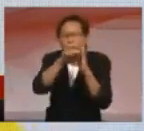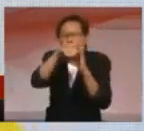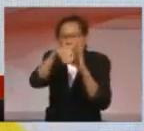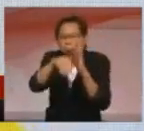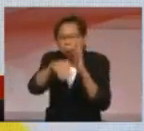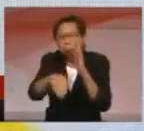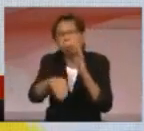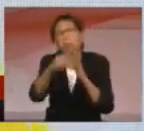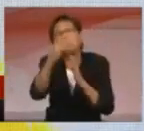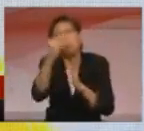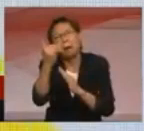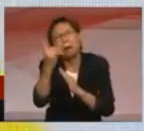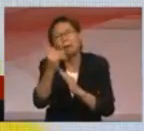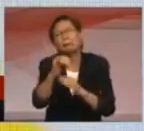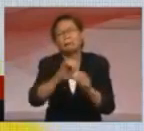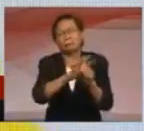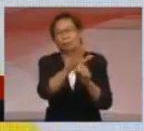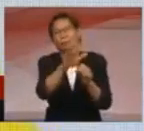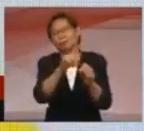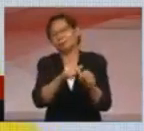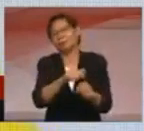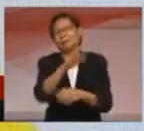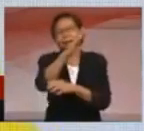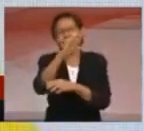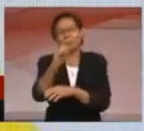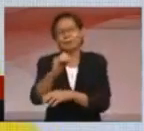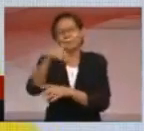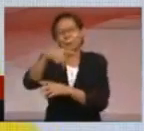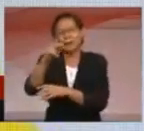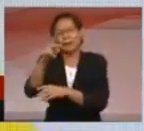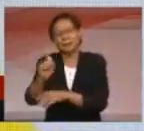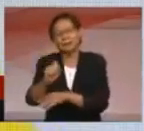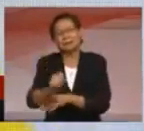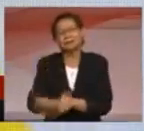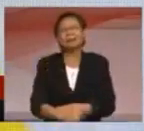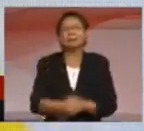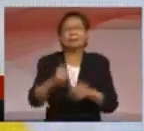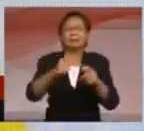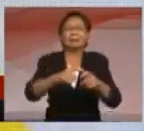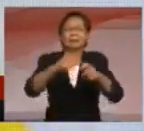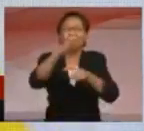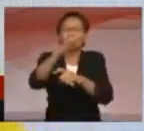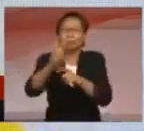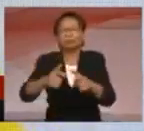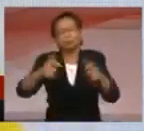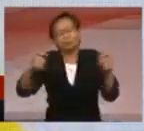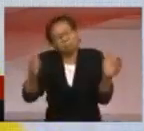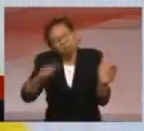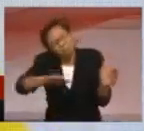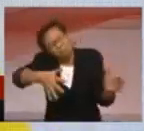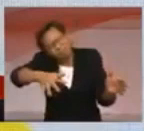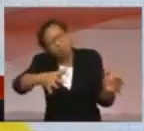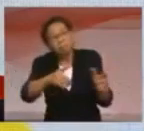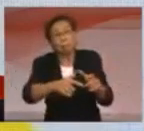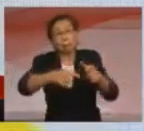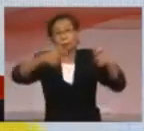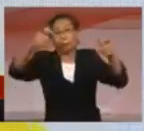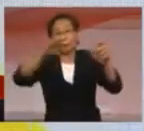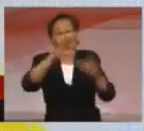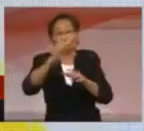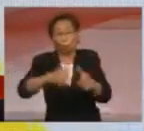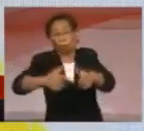COVID-19. Perusahaan kecil dan sederhana, syarikat berskala pertengahan dan juga multinasional